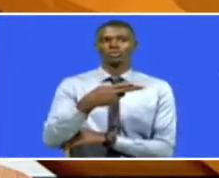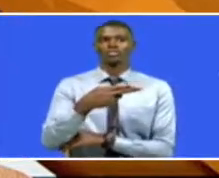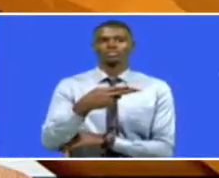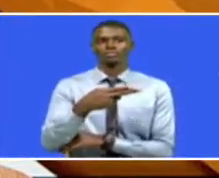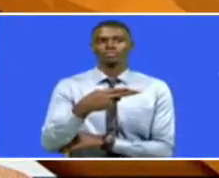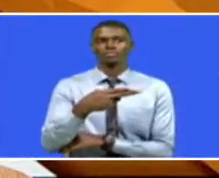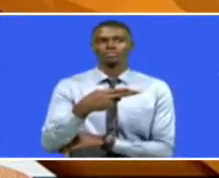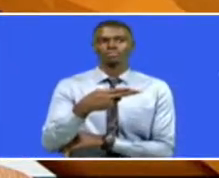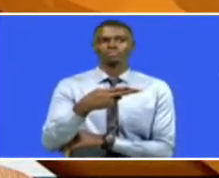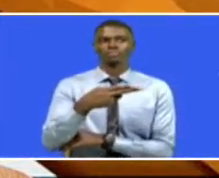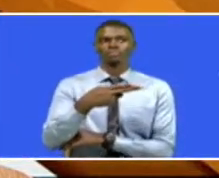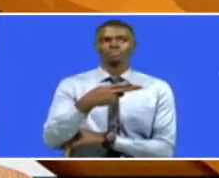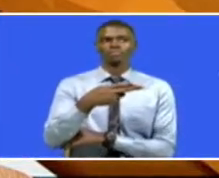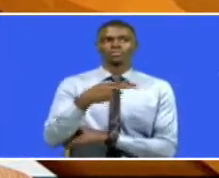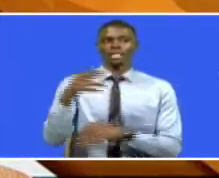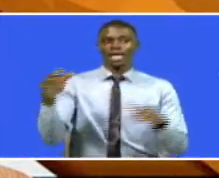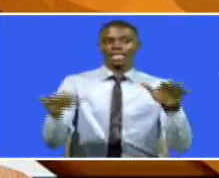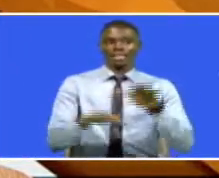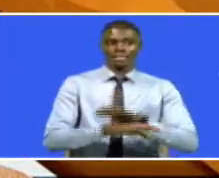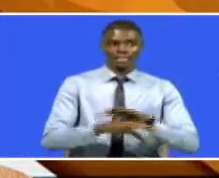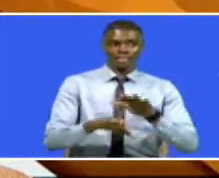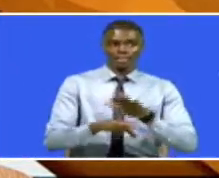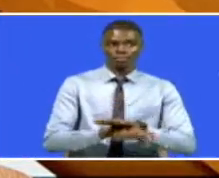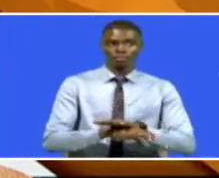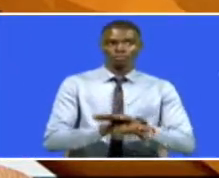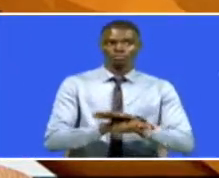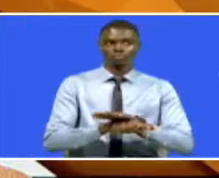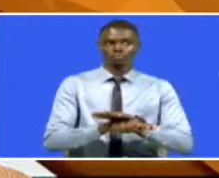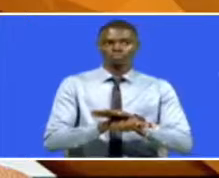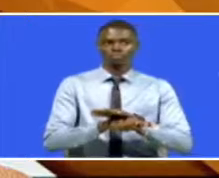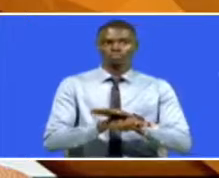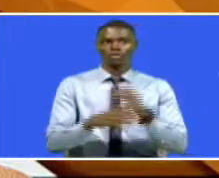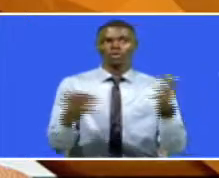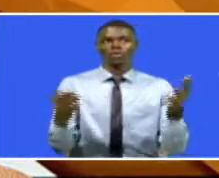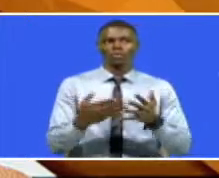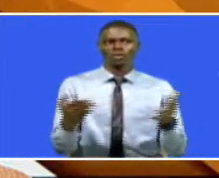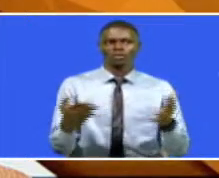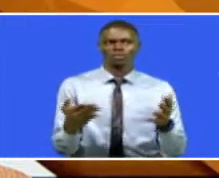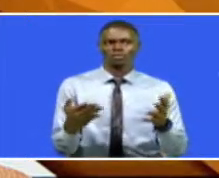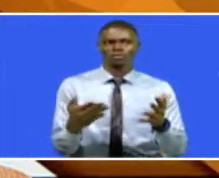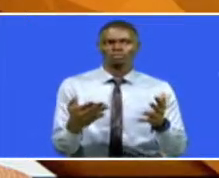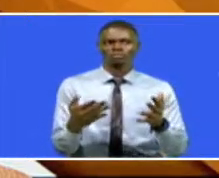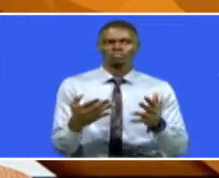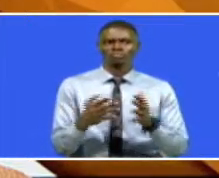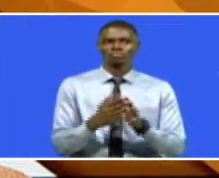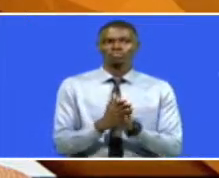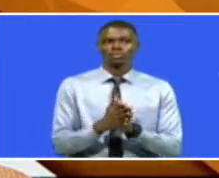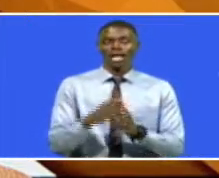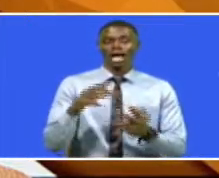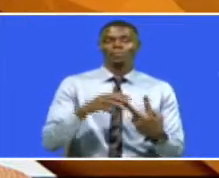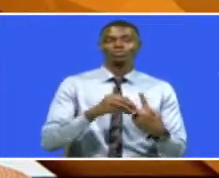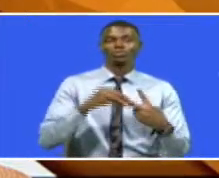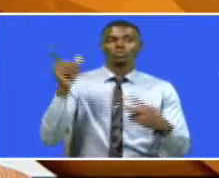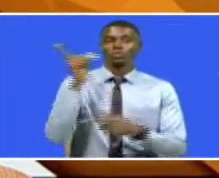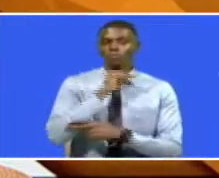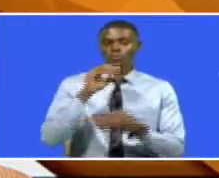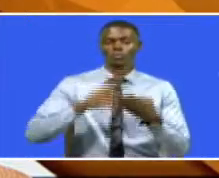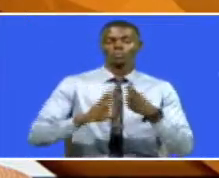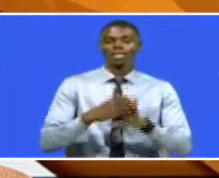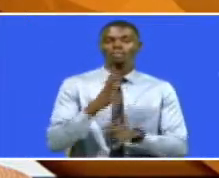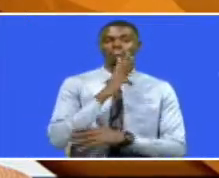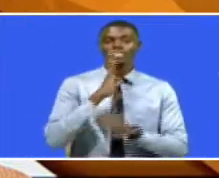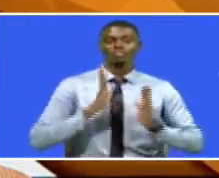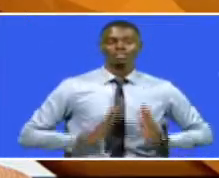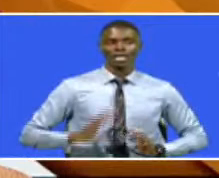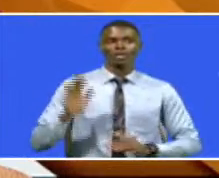Ntakarutimana, naibu katibu mkuu wa chama tawala nchini Burundi kule CNDD-FDD, amechaguliwa kuwa spika wa bunge